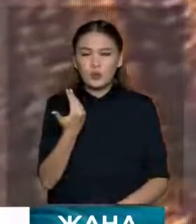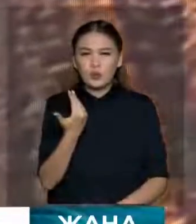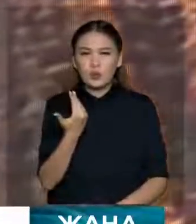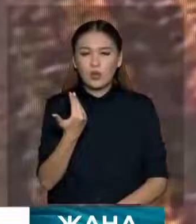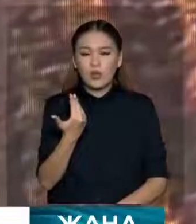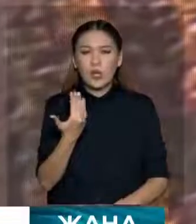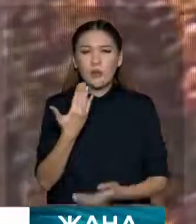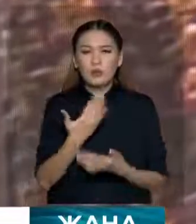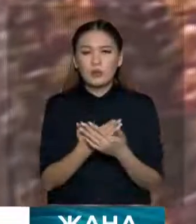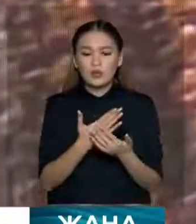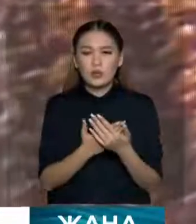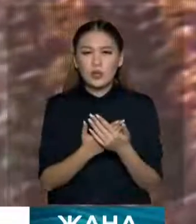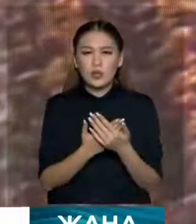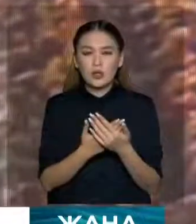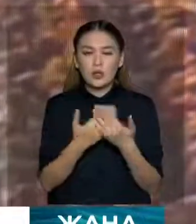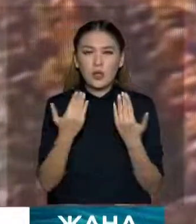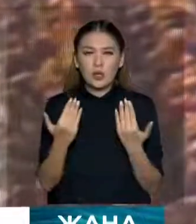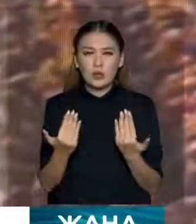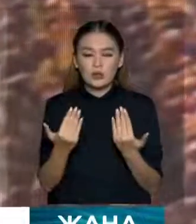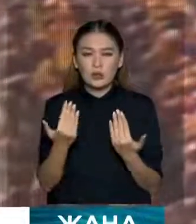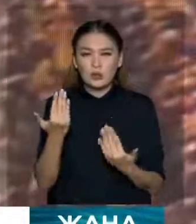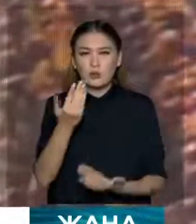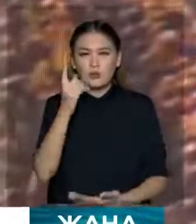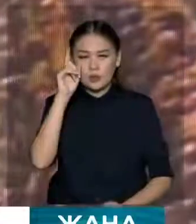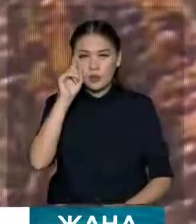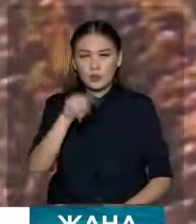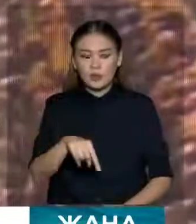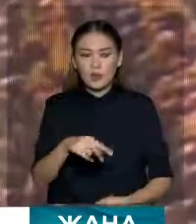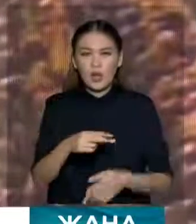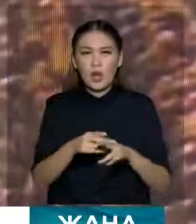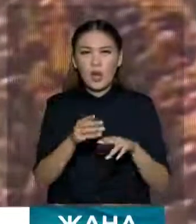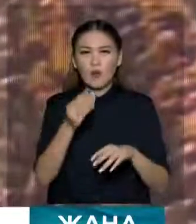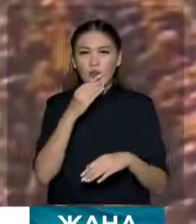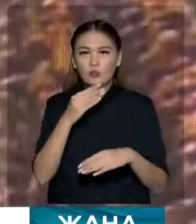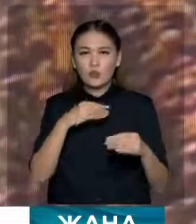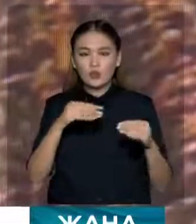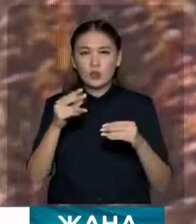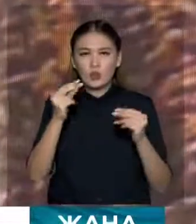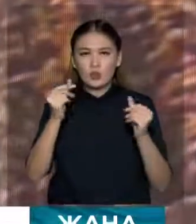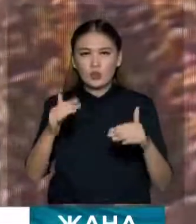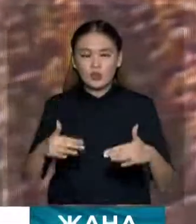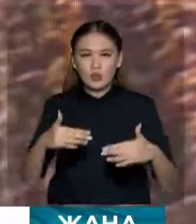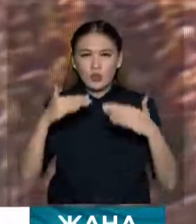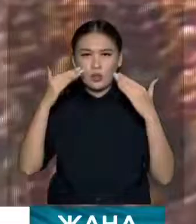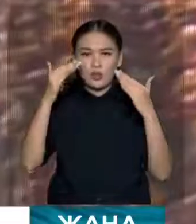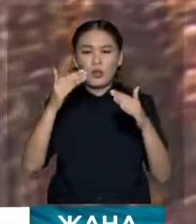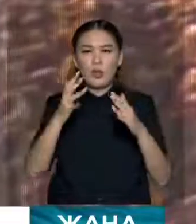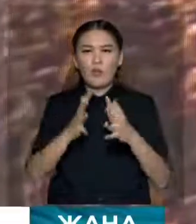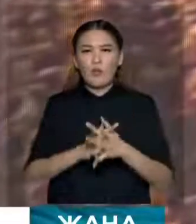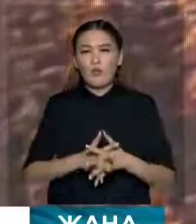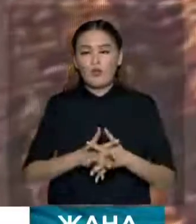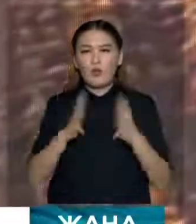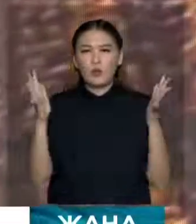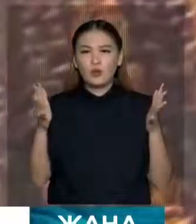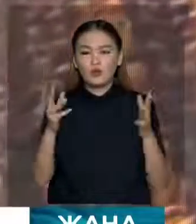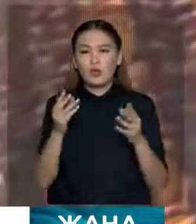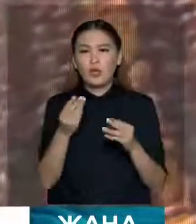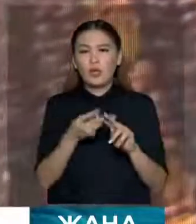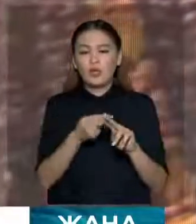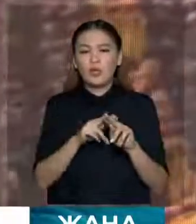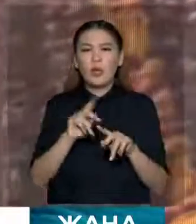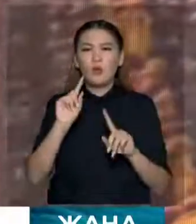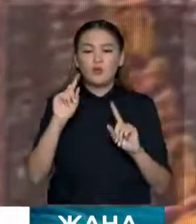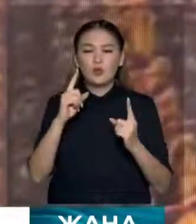мысал, қазір енді өздеріңіз білесіздер, азық түліктің бағасы шарықтап кетті. Инфляция деген көтерілді. Неге? Ол тек